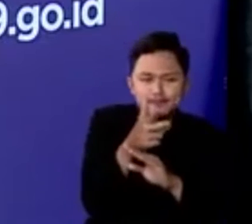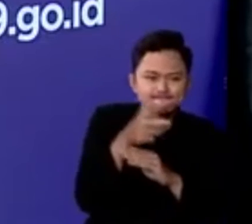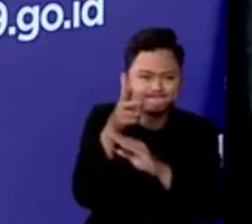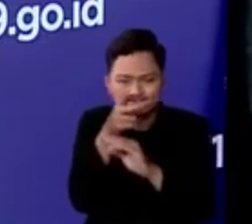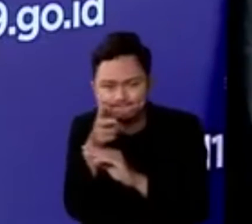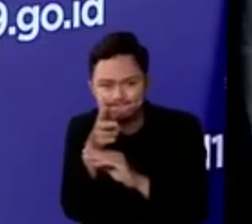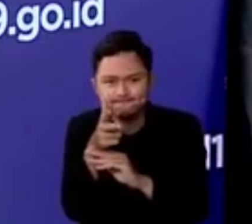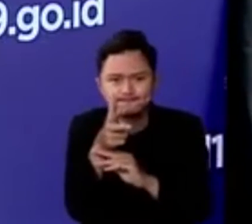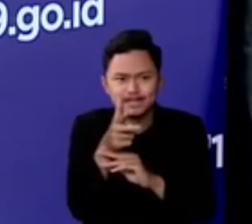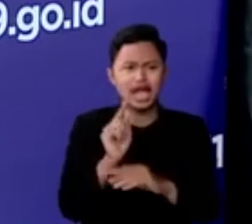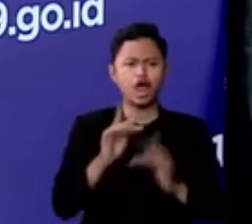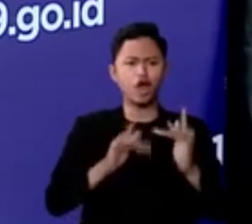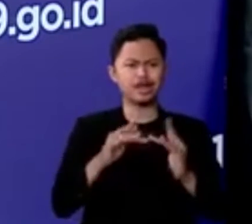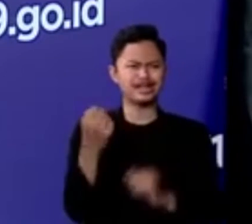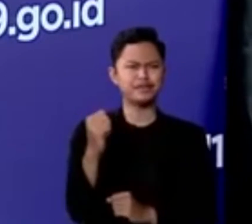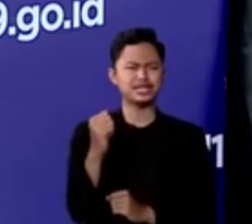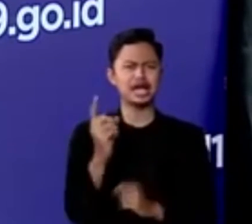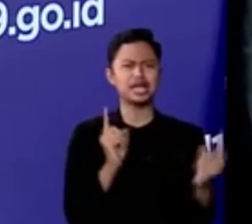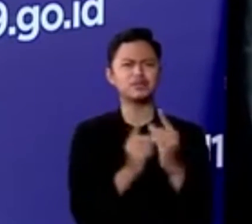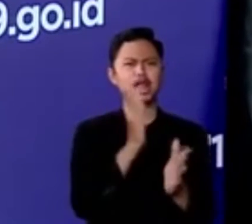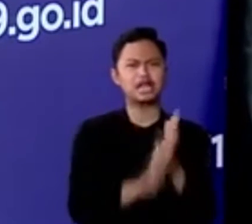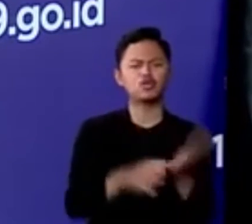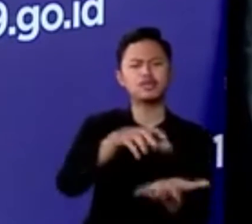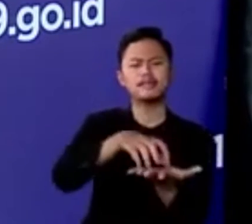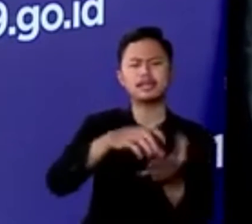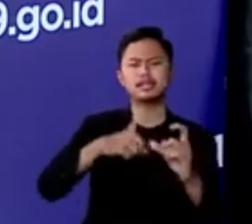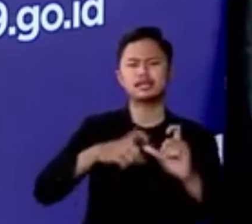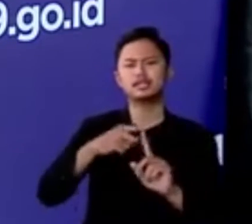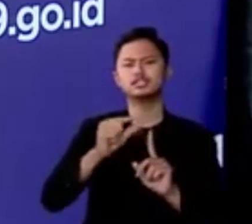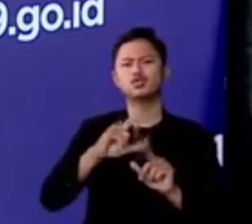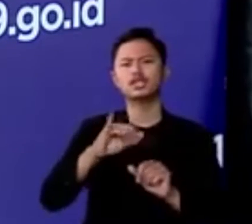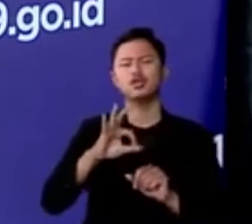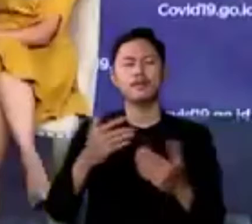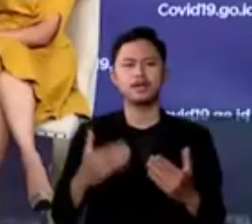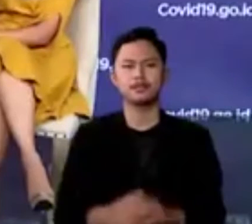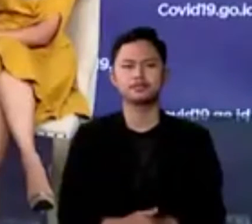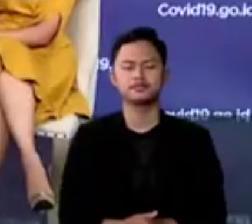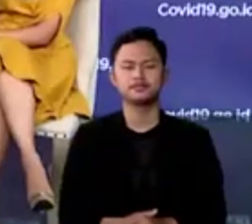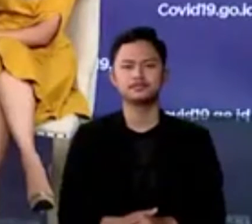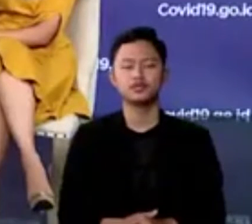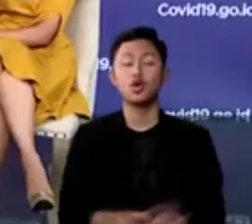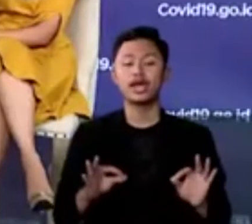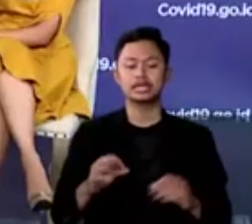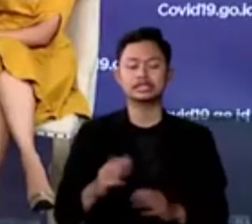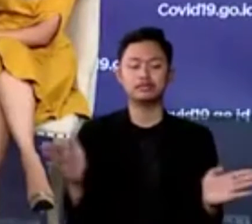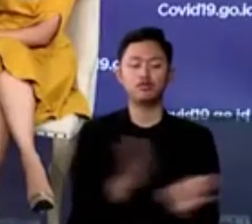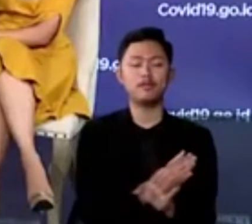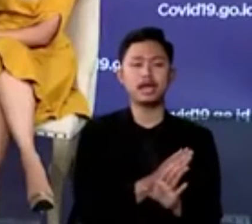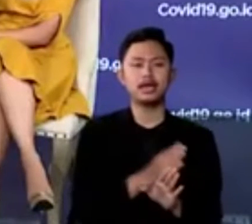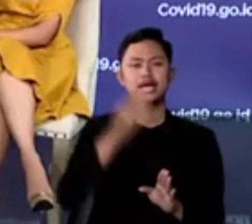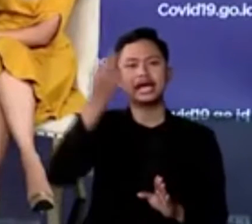harus in person hadir di studio nah ini menjaga protokol kesehatannya Gimana Masih menjaganya dari perencanaan kita harus memastikan